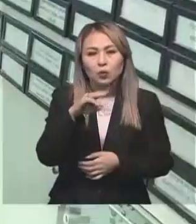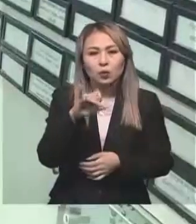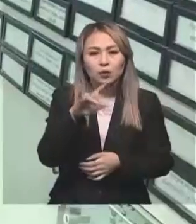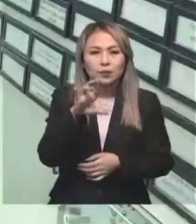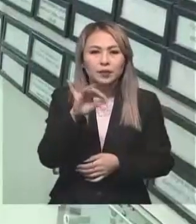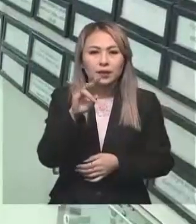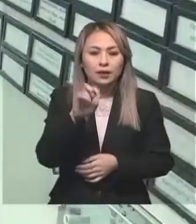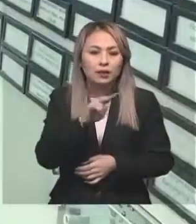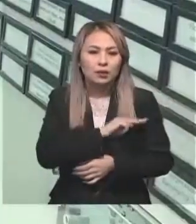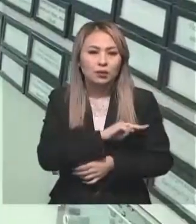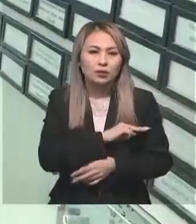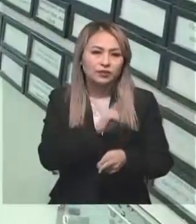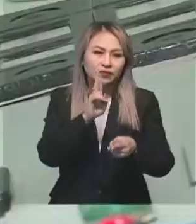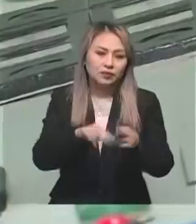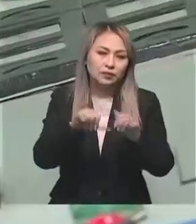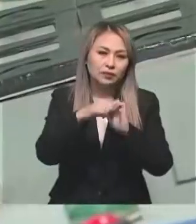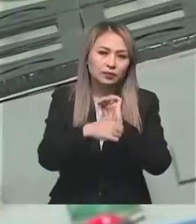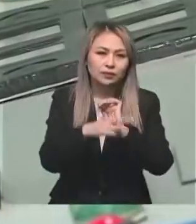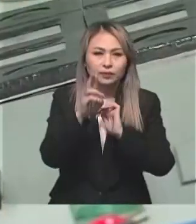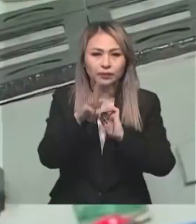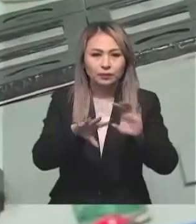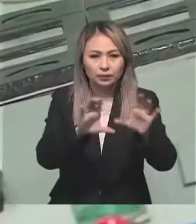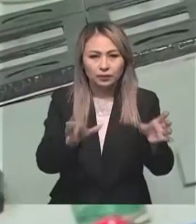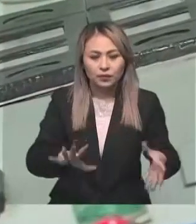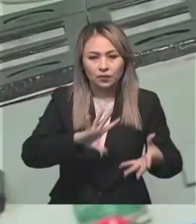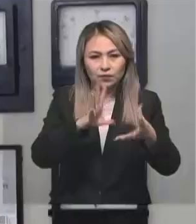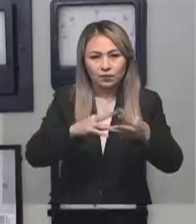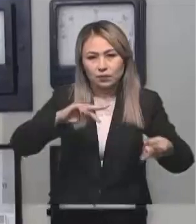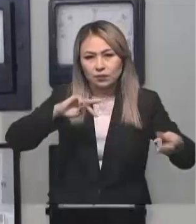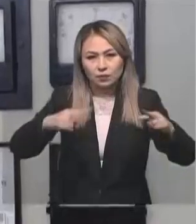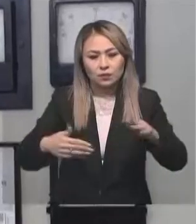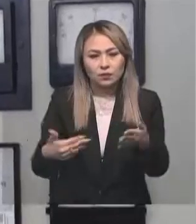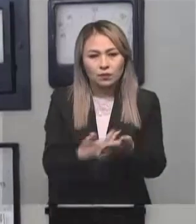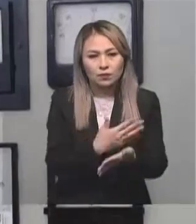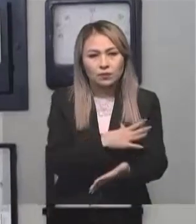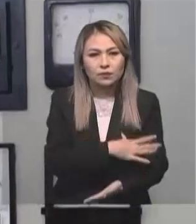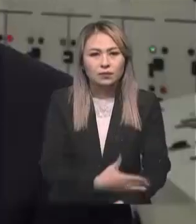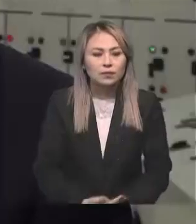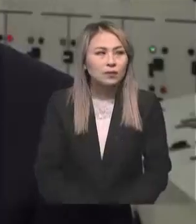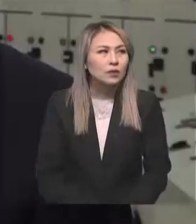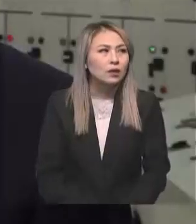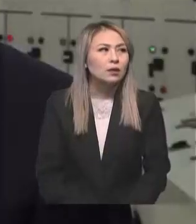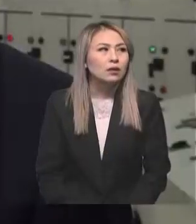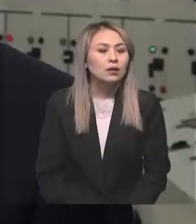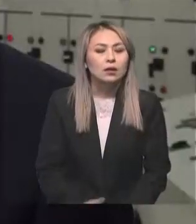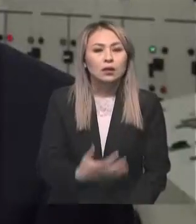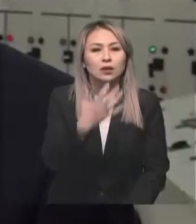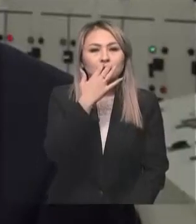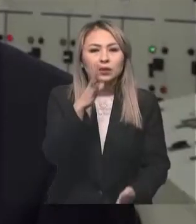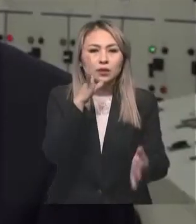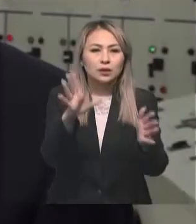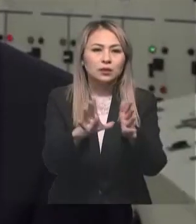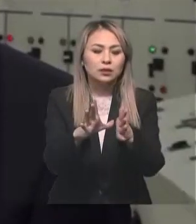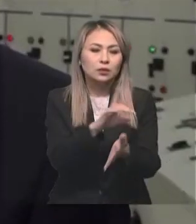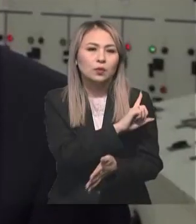жөндеу жұмыстары аяқталып, 16 шақырым жылу желілері жаңартылған. Жылу электр орталығының жалпы қуаты